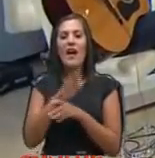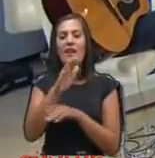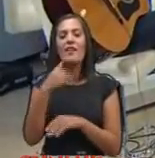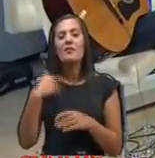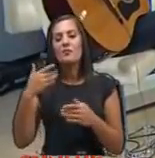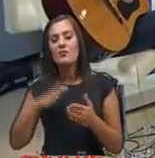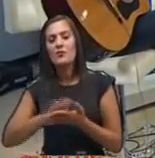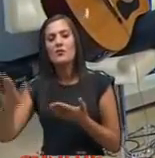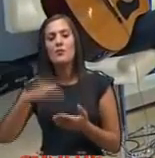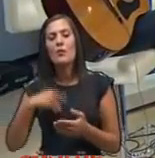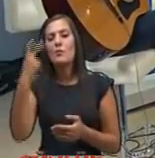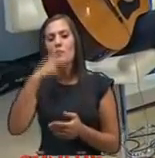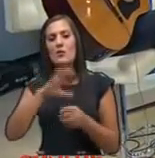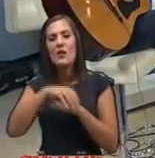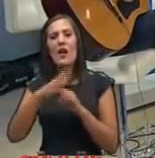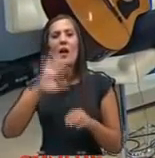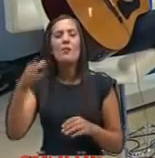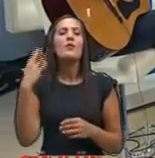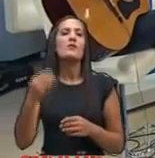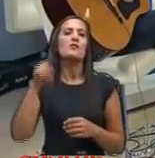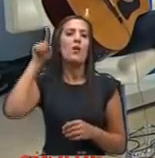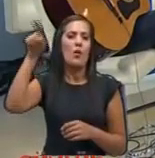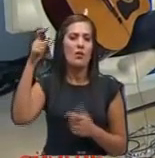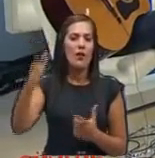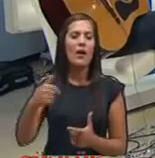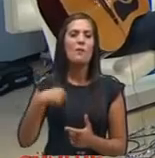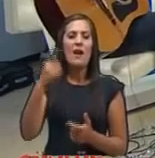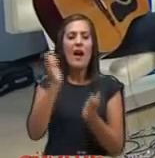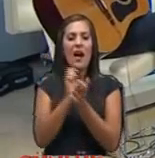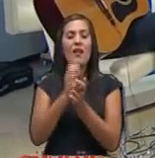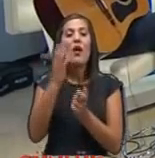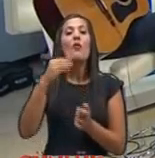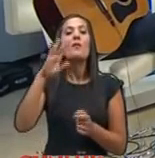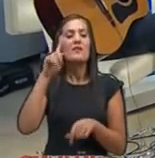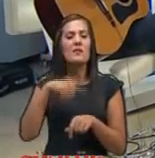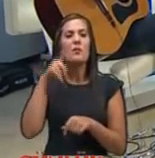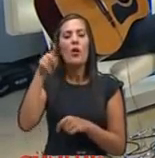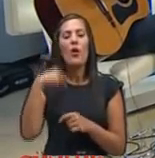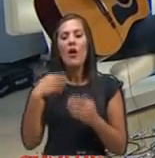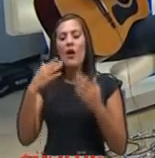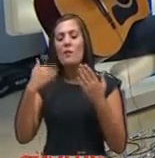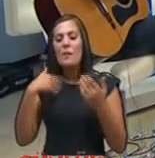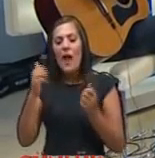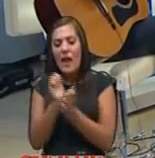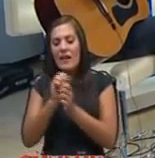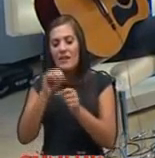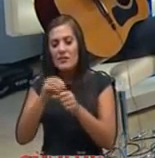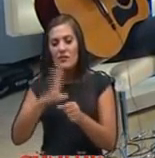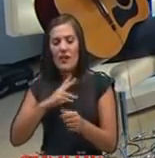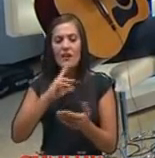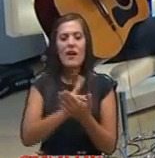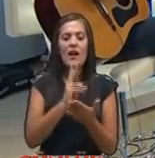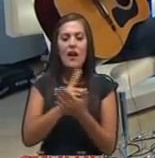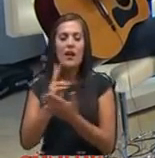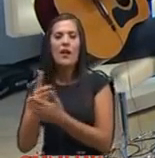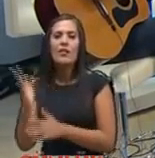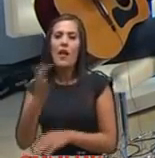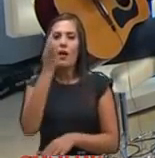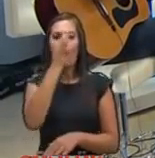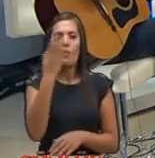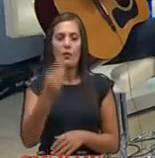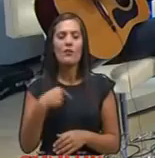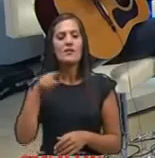tiyatro, film gibi sektörlerle değerlendirilemeyeceğini, niye böyle bir şey olmasını düşündük. Tabii Erdal zaten hani önemli bir kapı. Ama tabii şimdi İstanbul'dayız işler. Değil mi? İstanbul'dayım tabii.